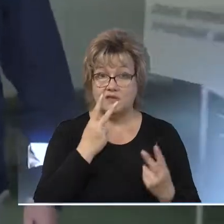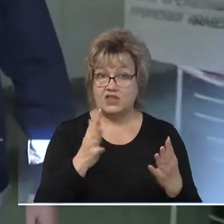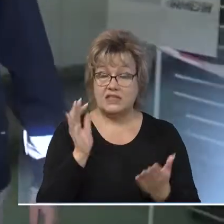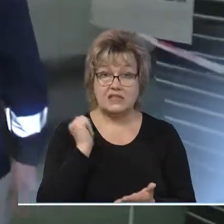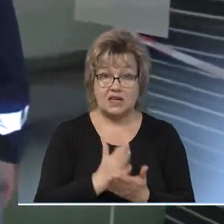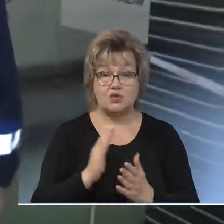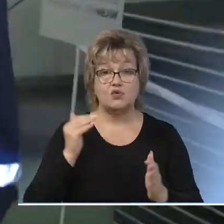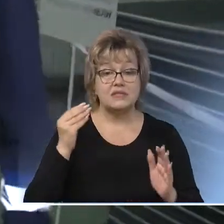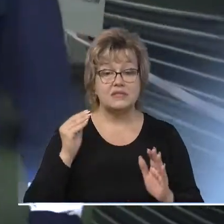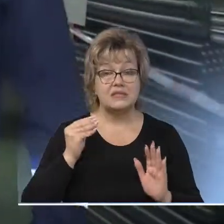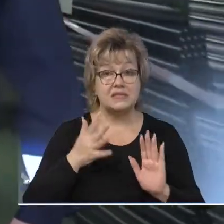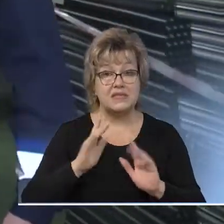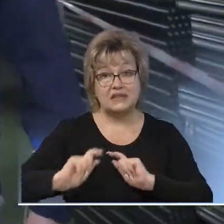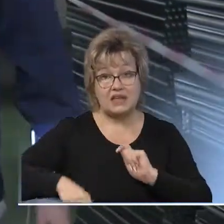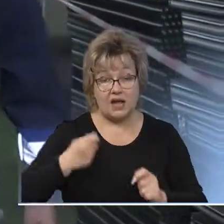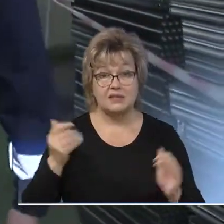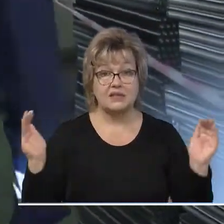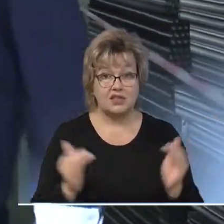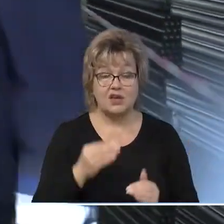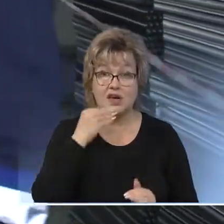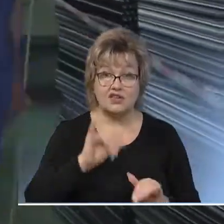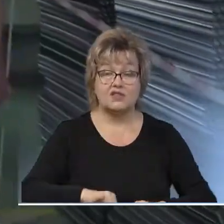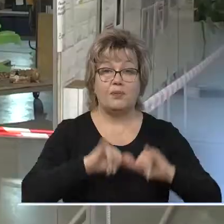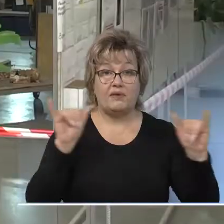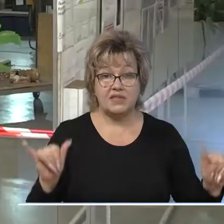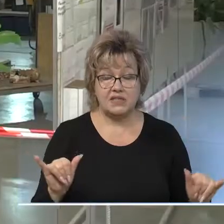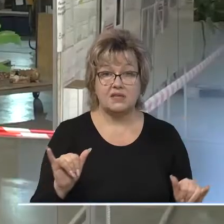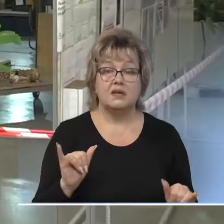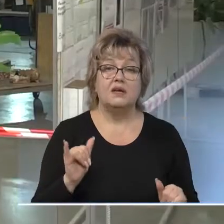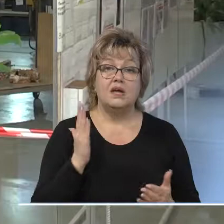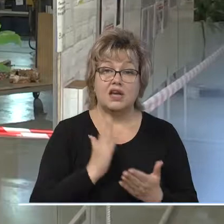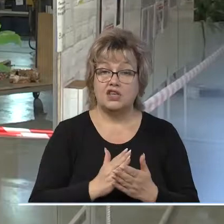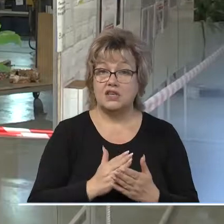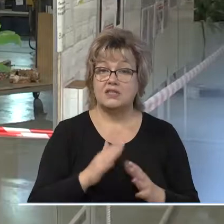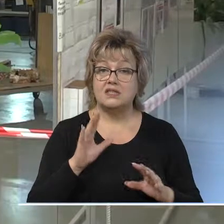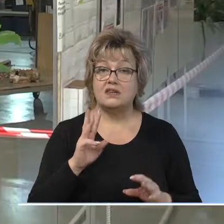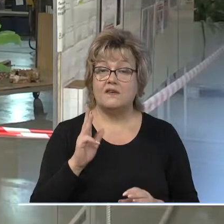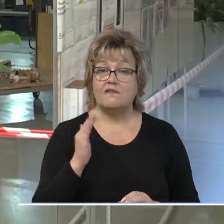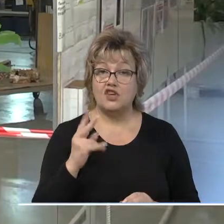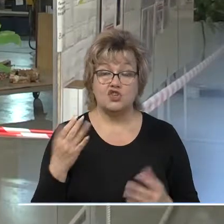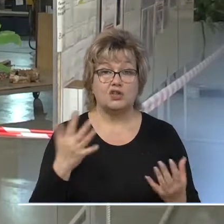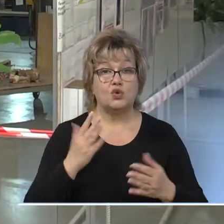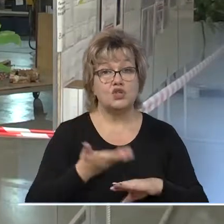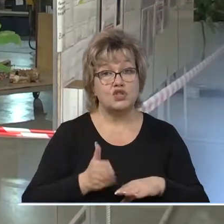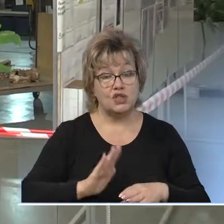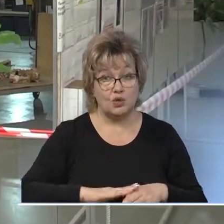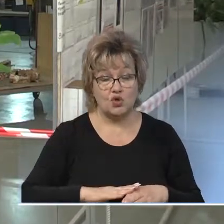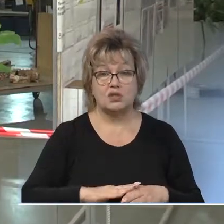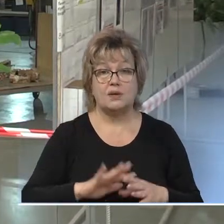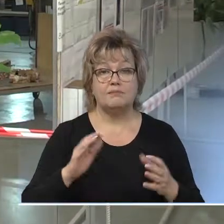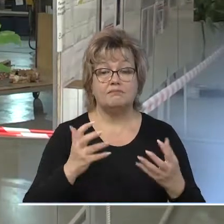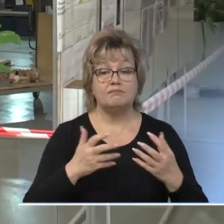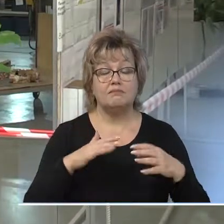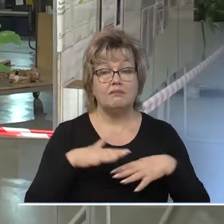виден сразу. Затраты сократились, качество повысилось. Есть вещи, которые сложно оцифровать, а это